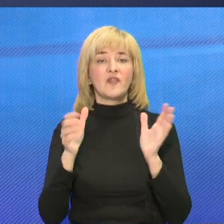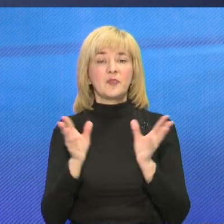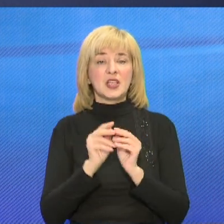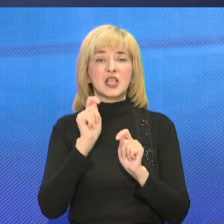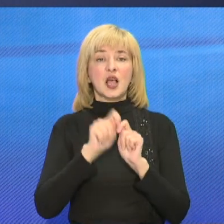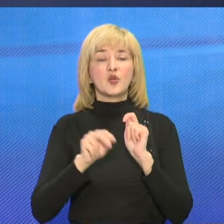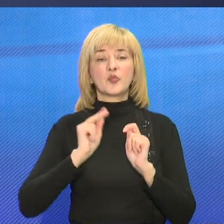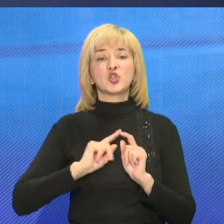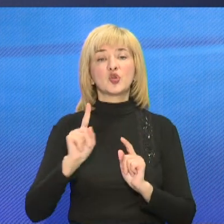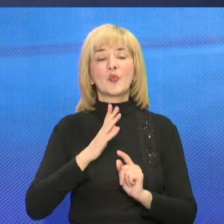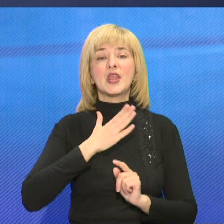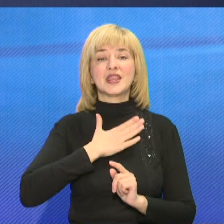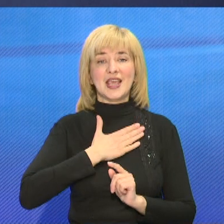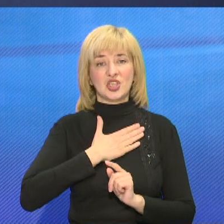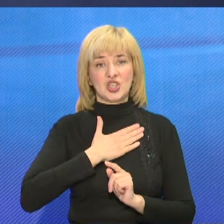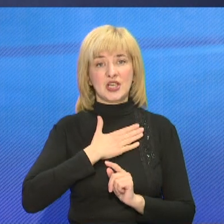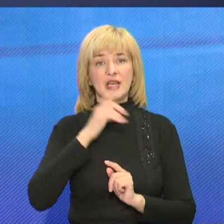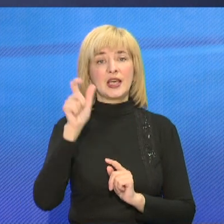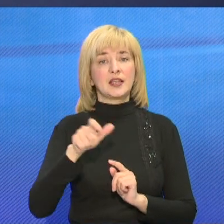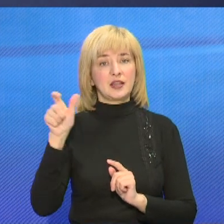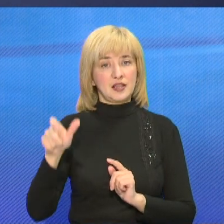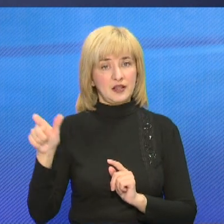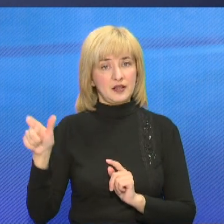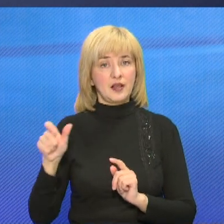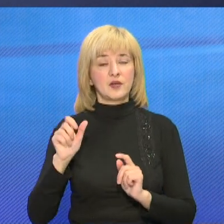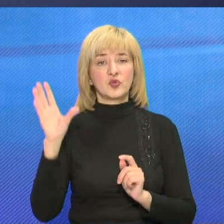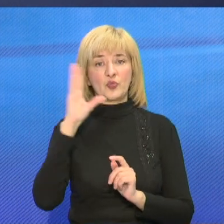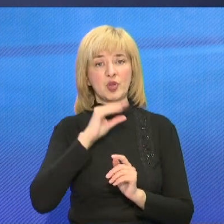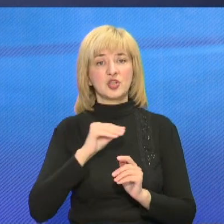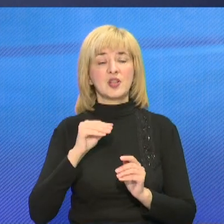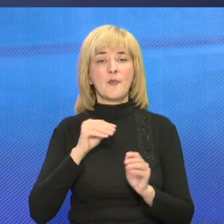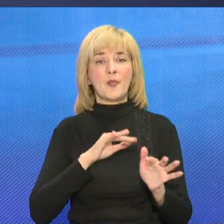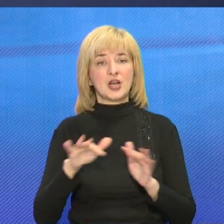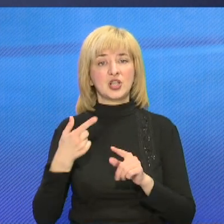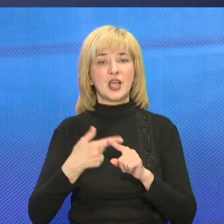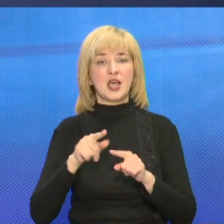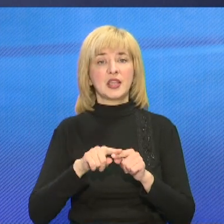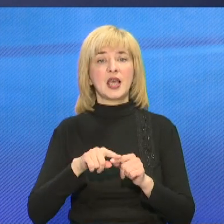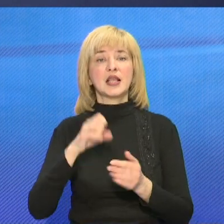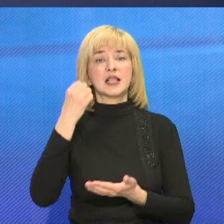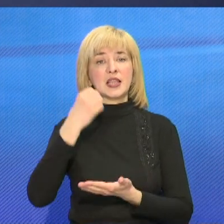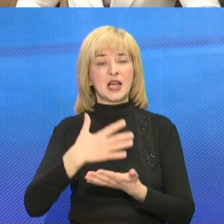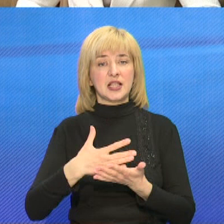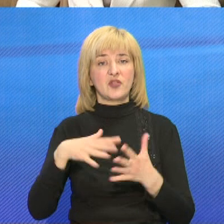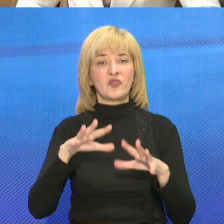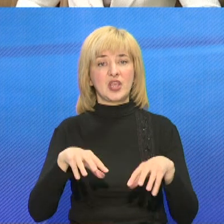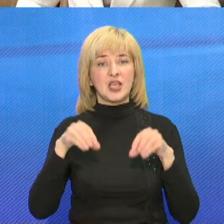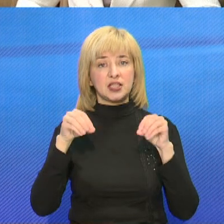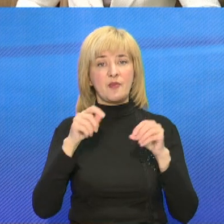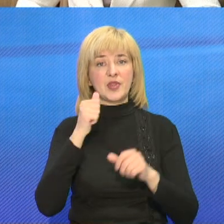наши несовершеннолетние успешно прошли впервые в 2023 году это централизованный экзамен, это испытание.